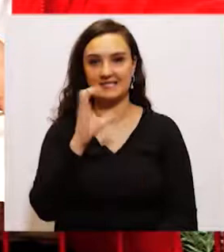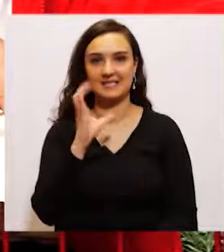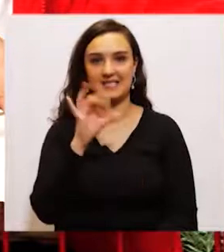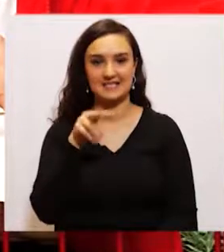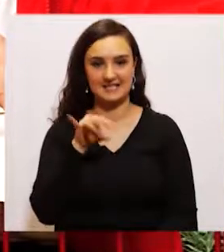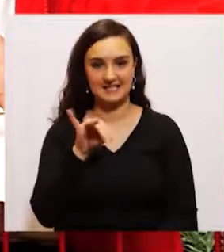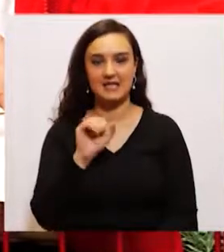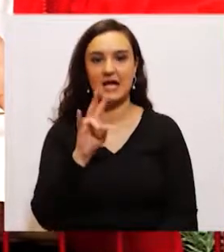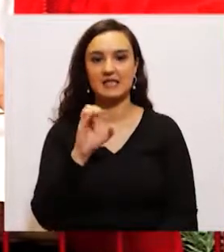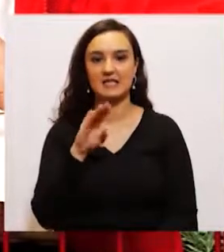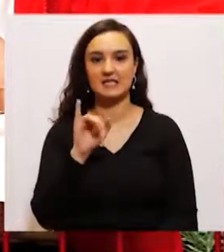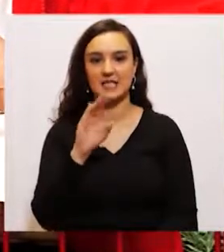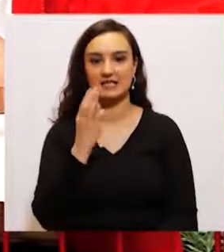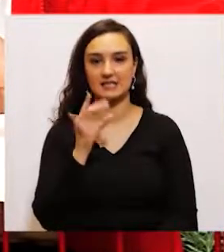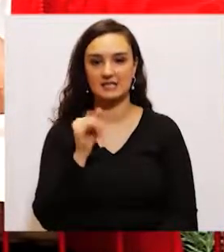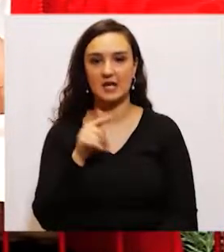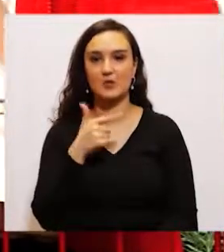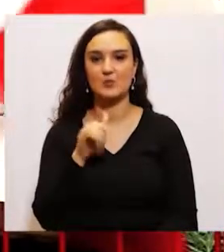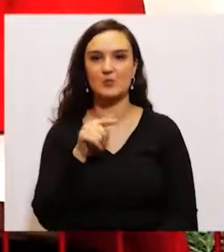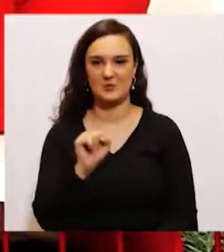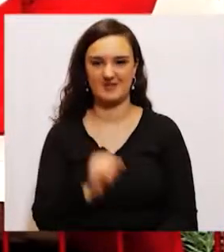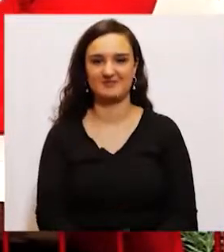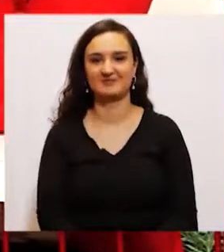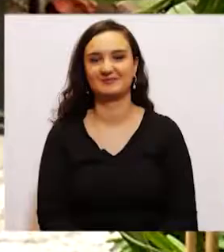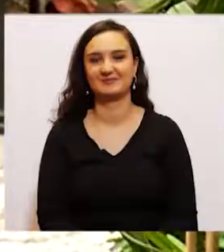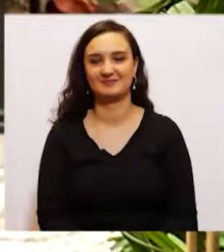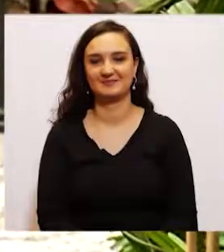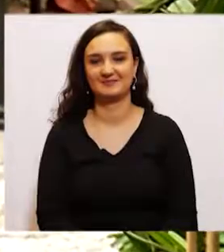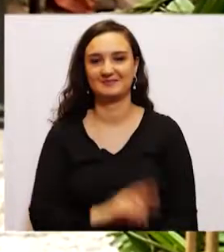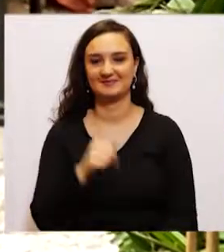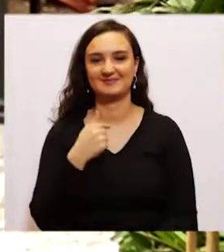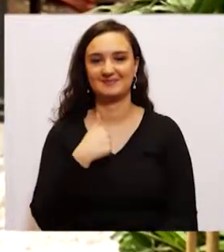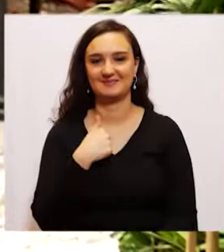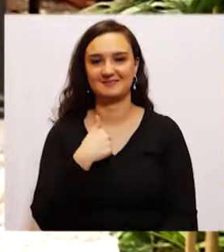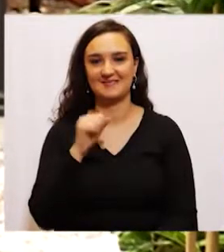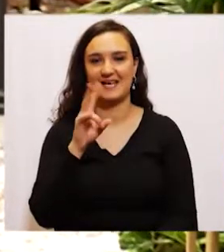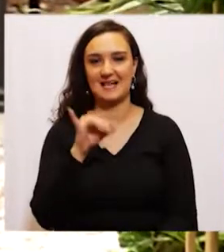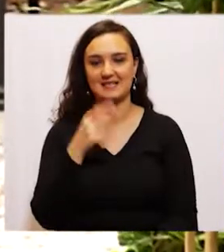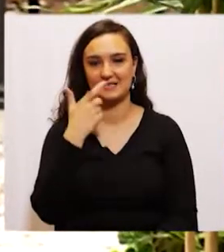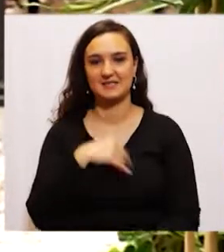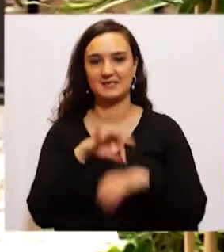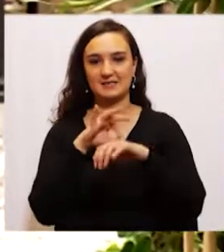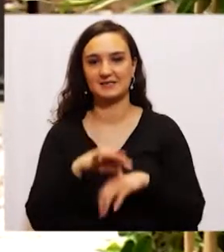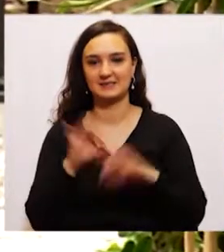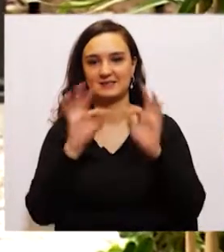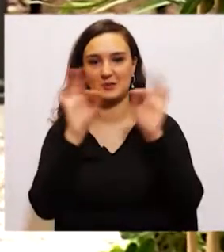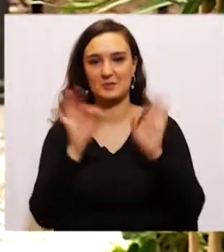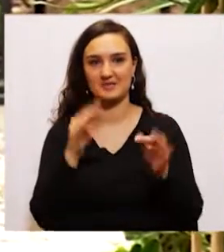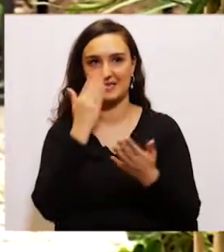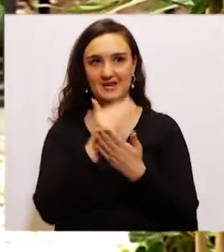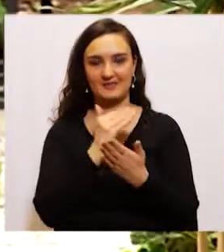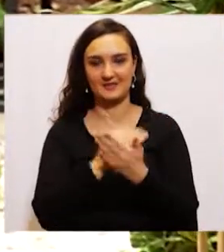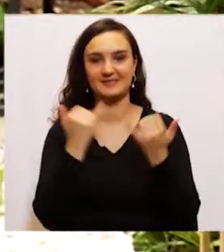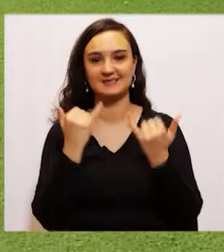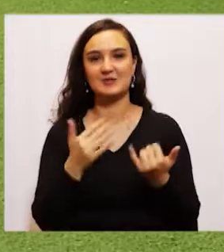სესილი, ანასტასია, ლუკა და მე ანიჩა გიტარებთ ახეთ ხელოვნების გაკვეთილს.